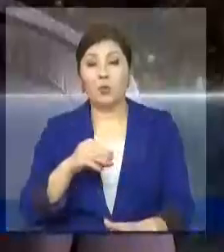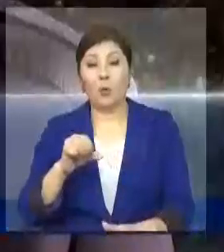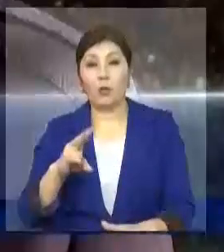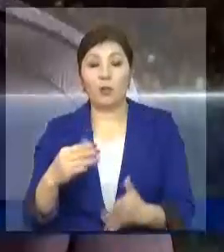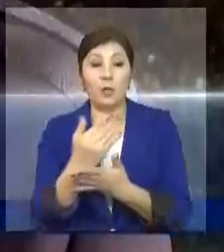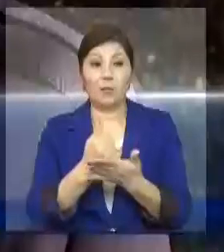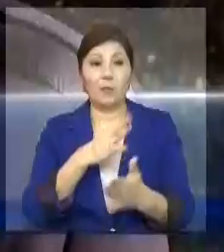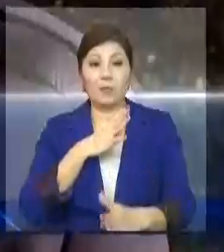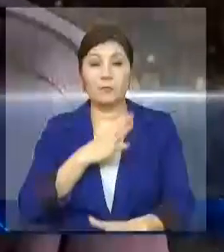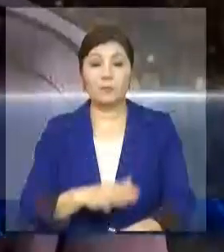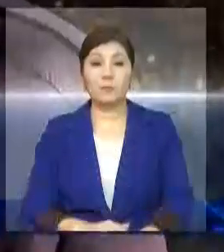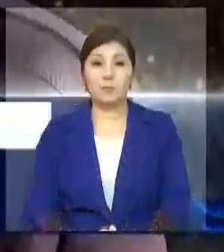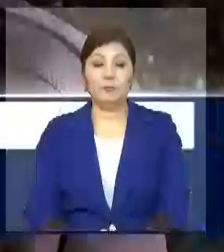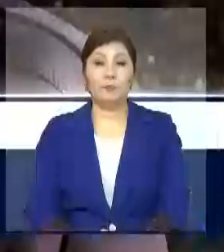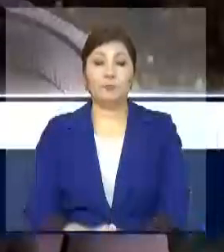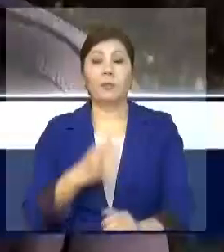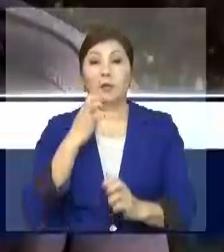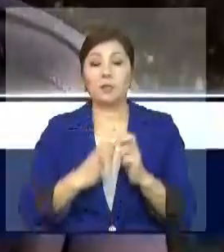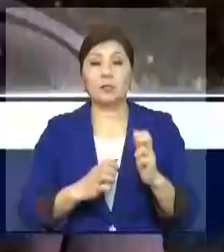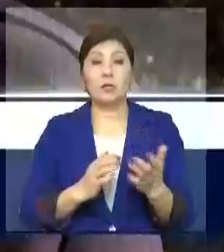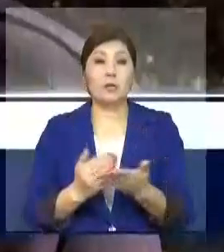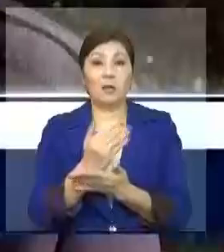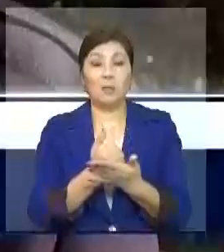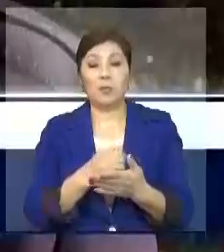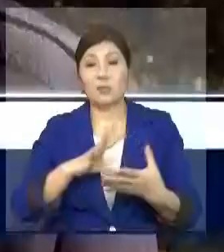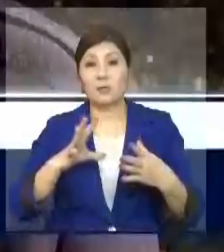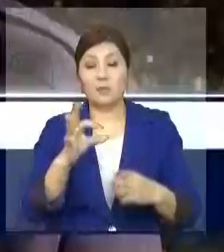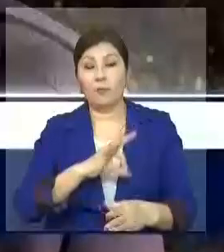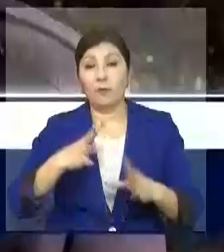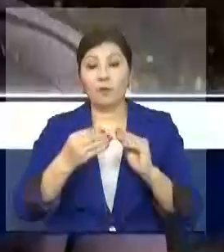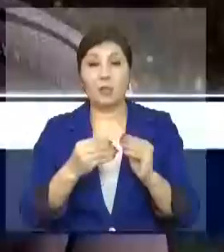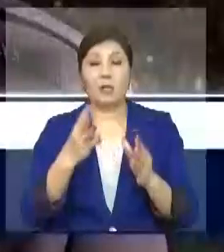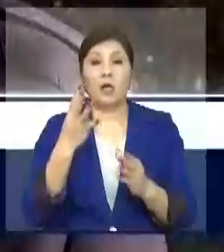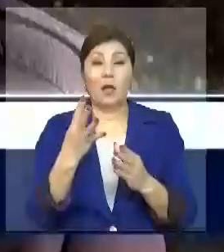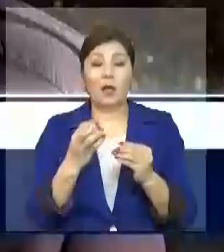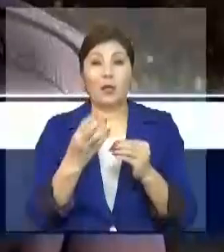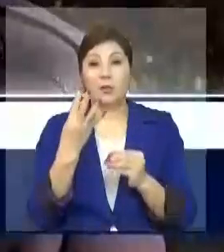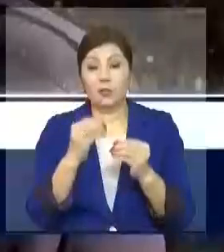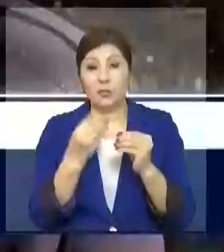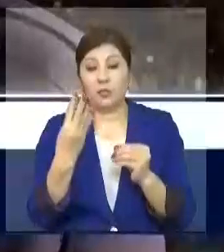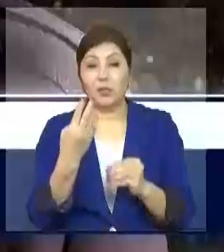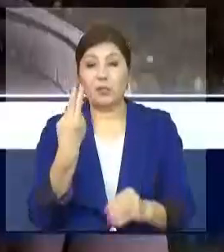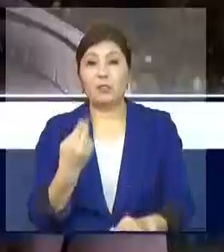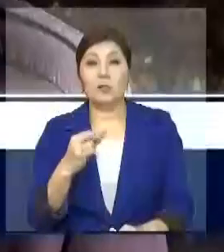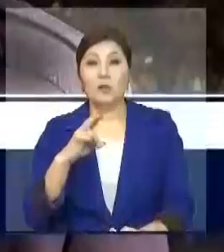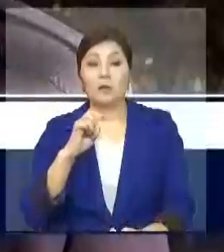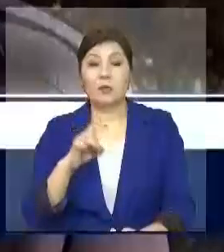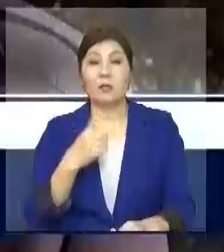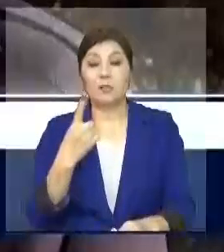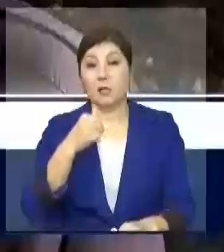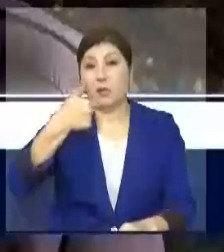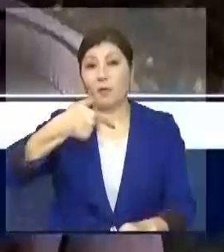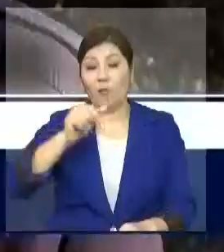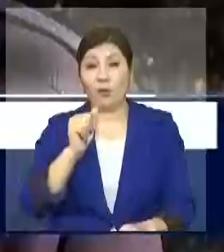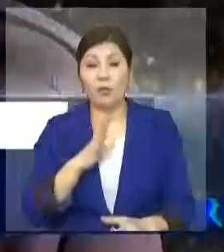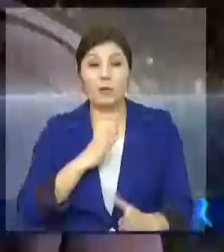606 тысяч тонн. Средняя урожайность зерновых культур по области превысила 14 центнеров с гектара. Но хочу подчеркнуть, что в ряде районов